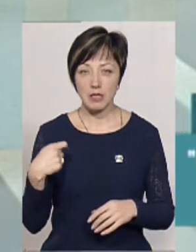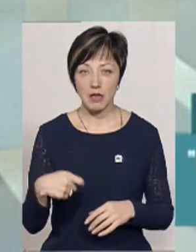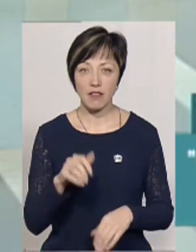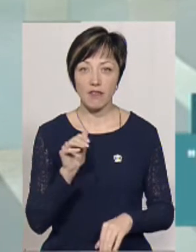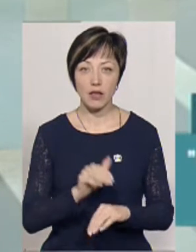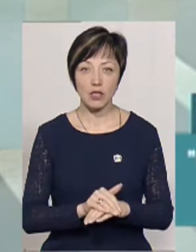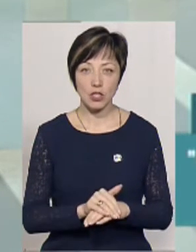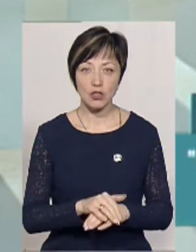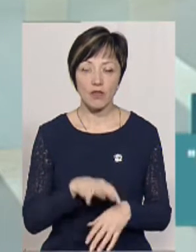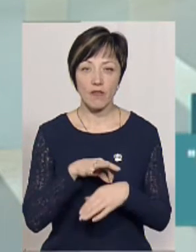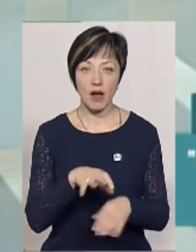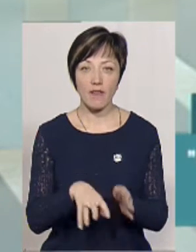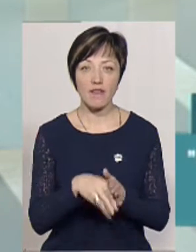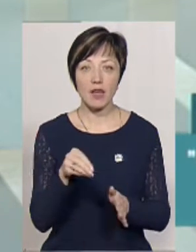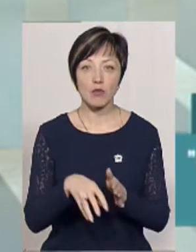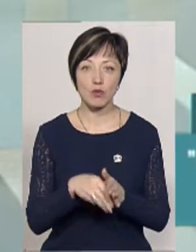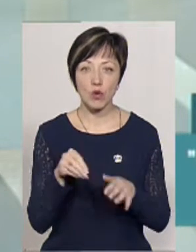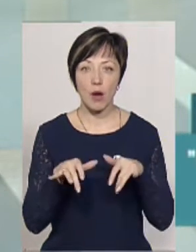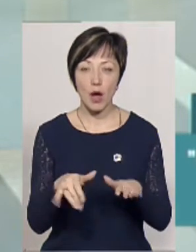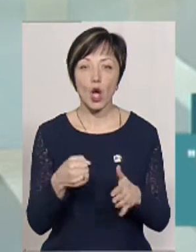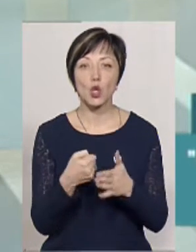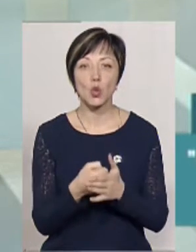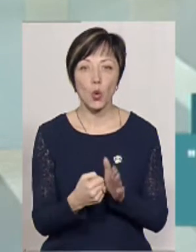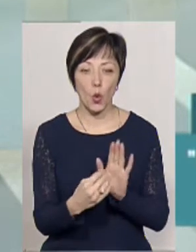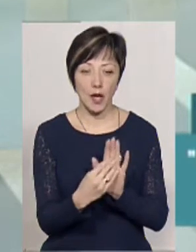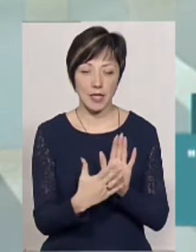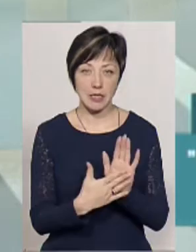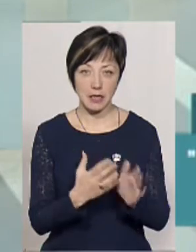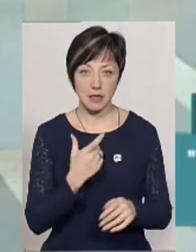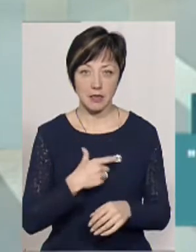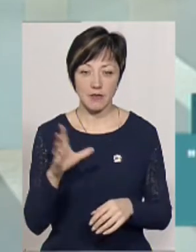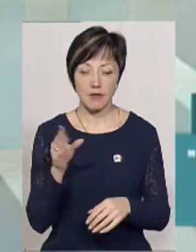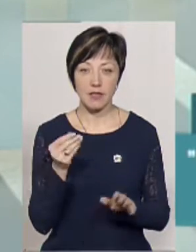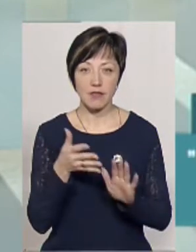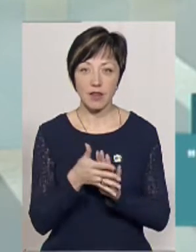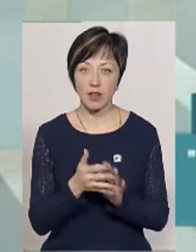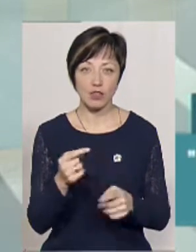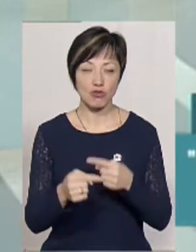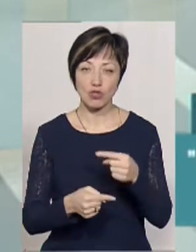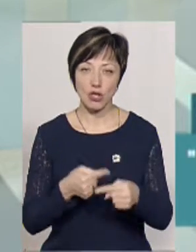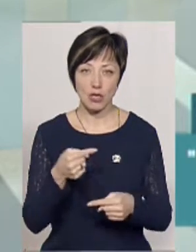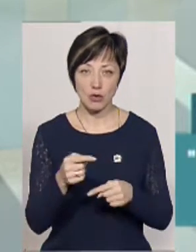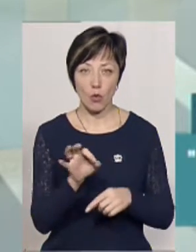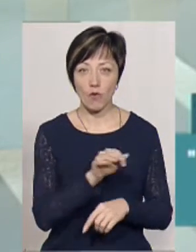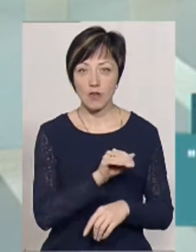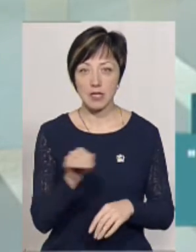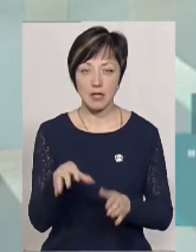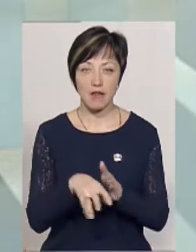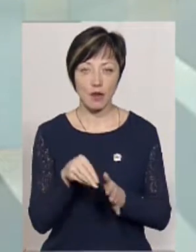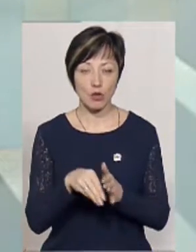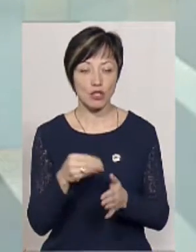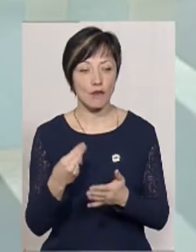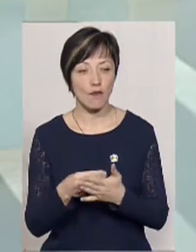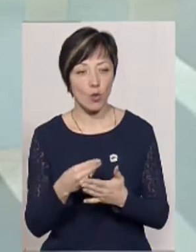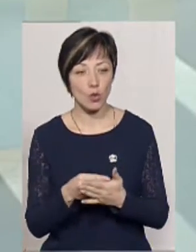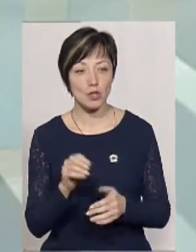ввели виборчу кампанію до реєстрації. Тобто вони всі ці витрати робили не через офіційні виборчі фонди,